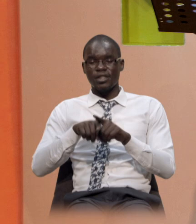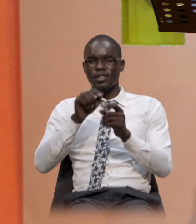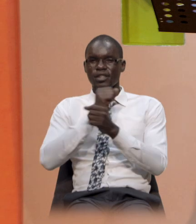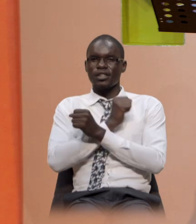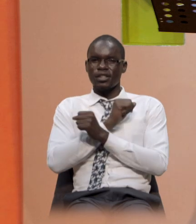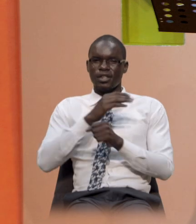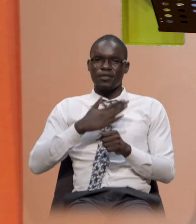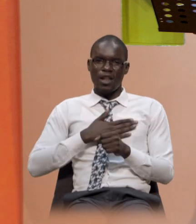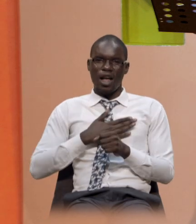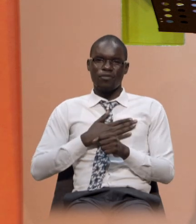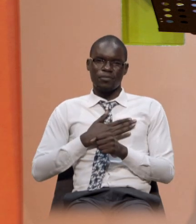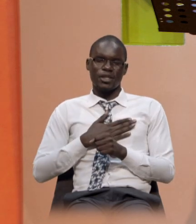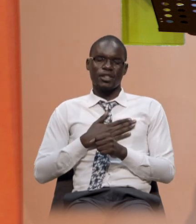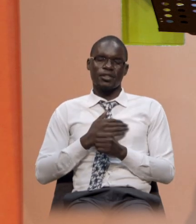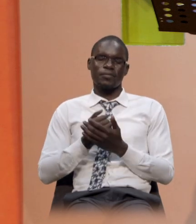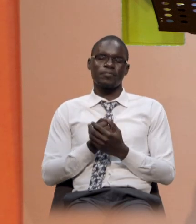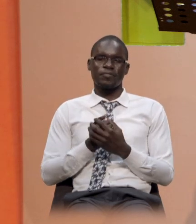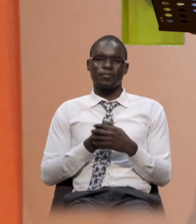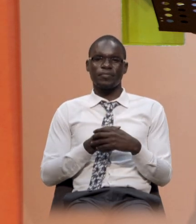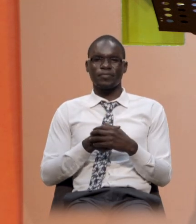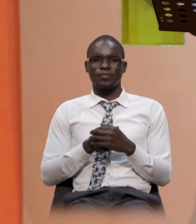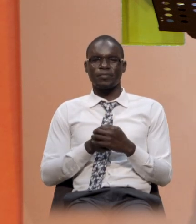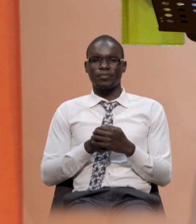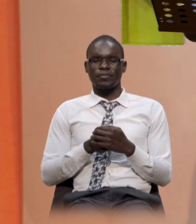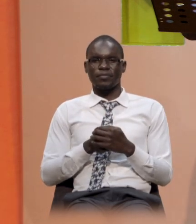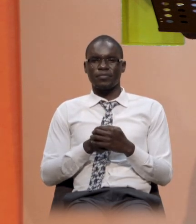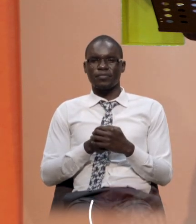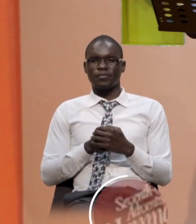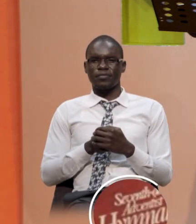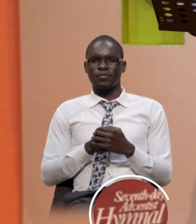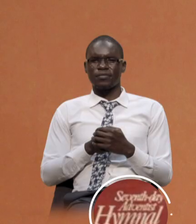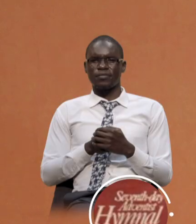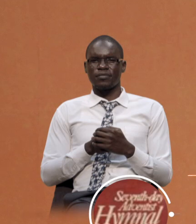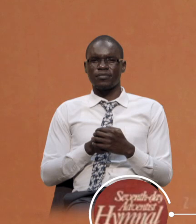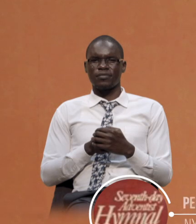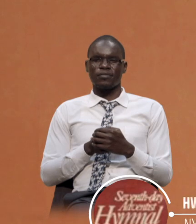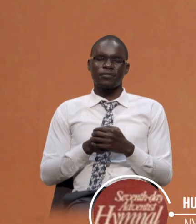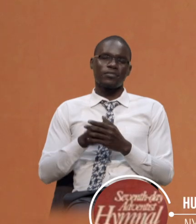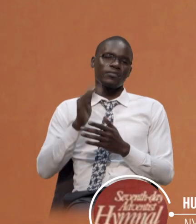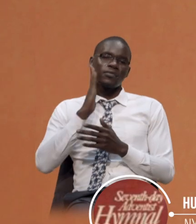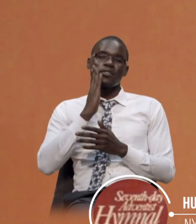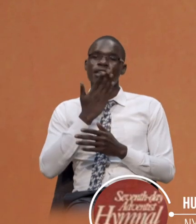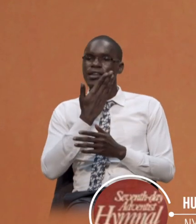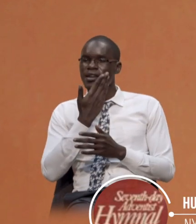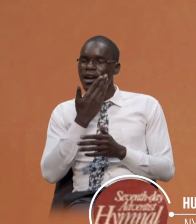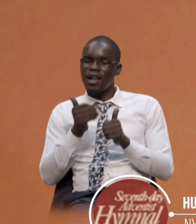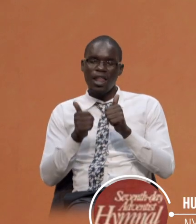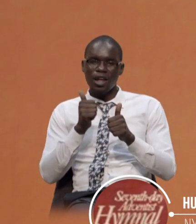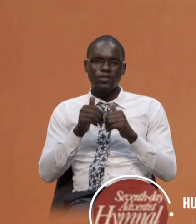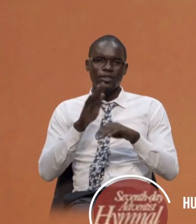ananipenda niliye mdogo. Ragia namna